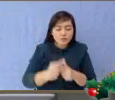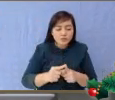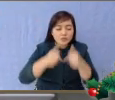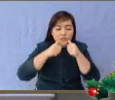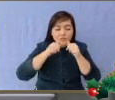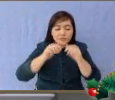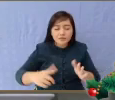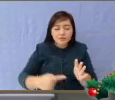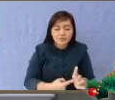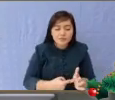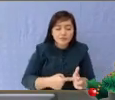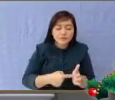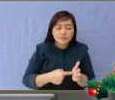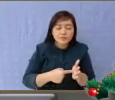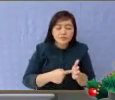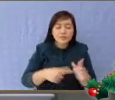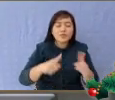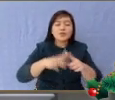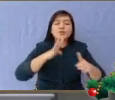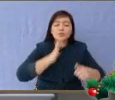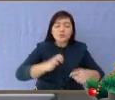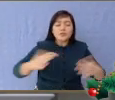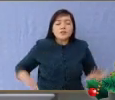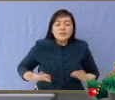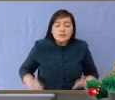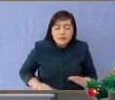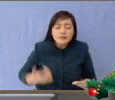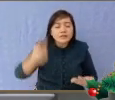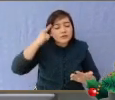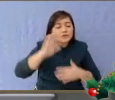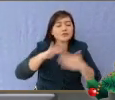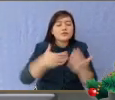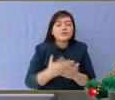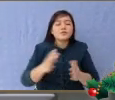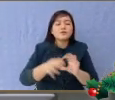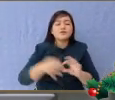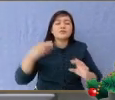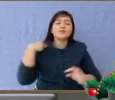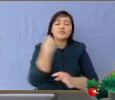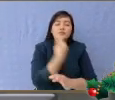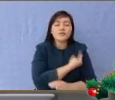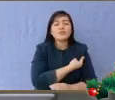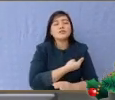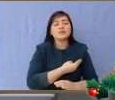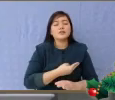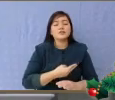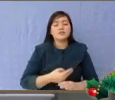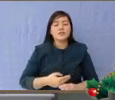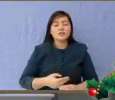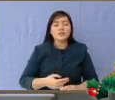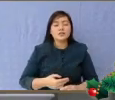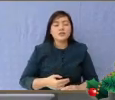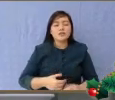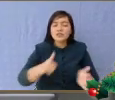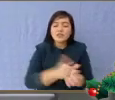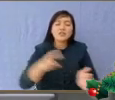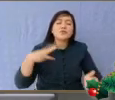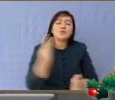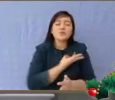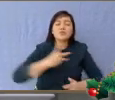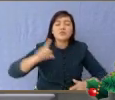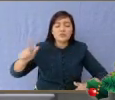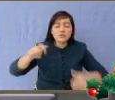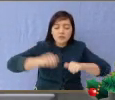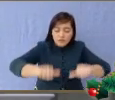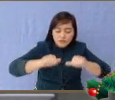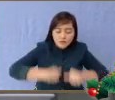ito, Panginoon, to be an encouragement sa bawat isa po sa amin at sa mga tao makakapakinig, na kami po ay magpapatuloy,